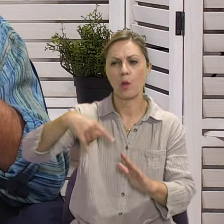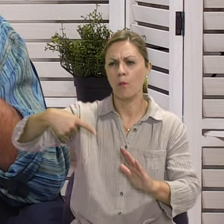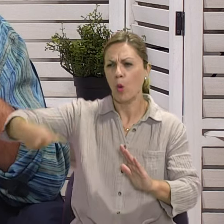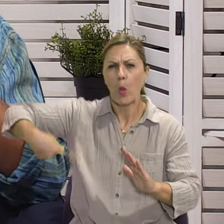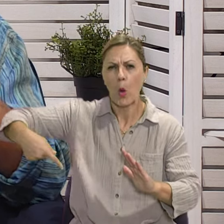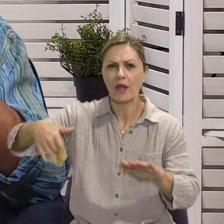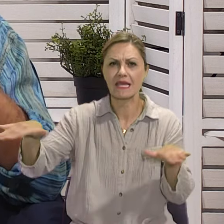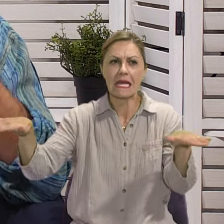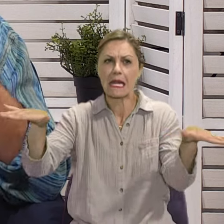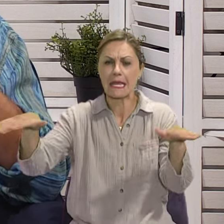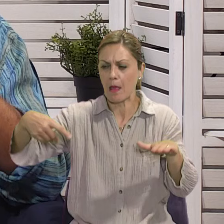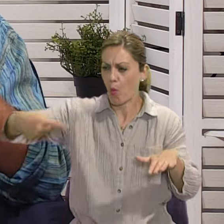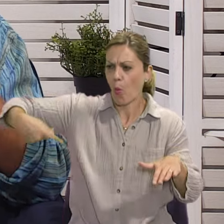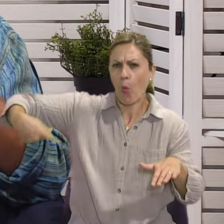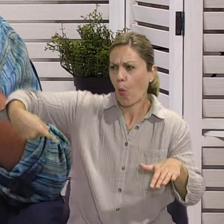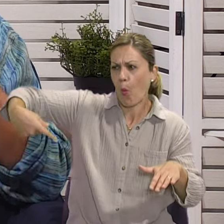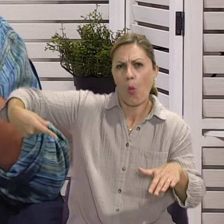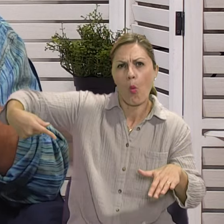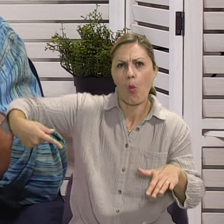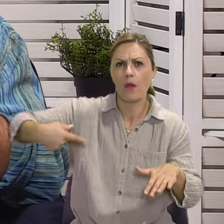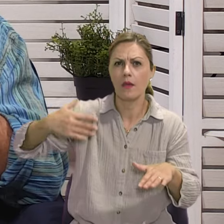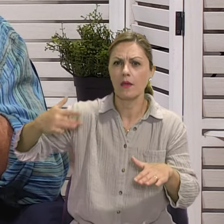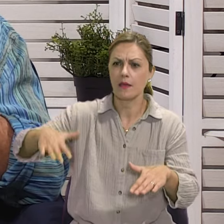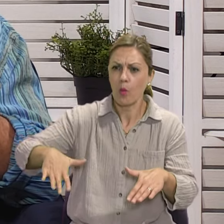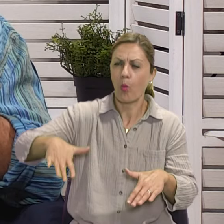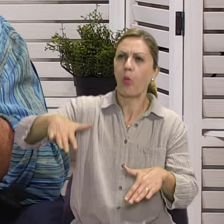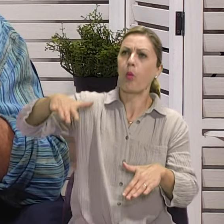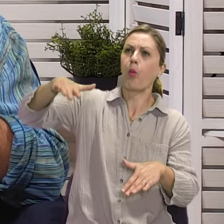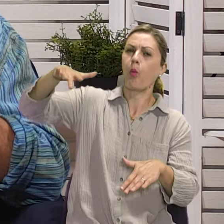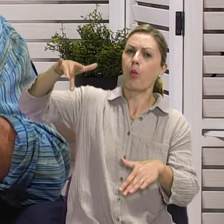znači uzletiti, šta to znači sletiti i tako dalje.